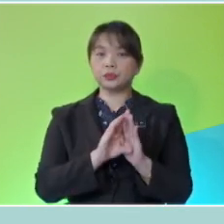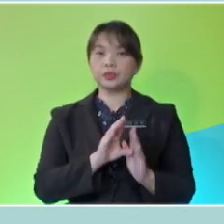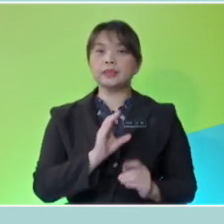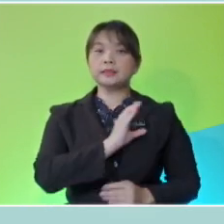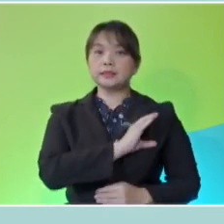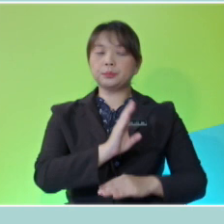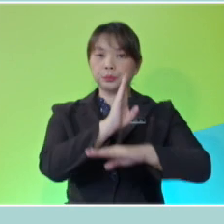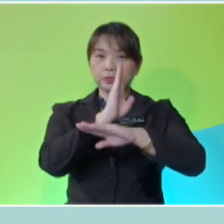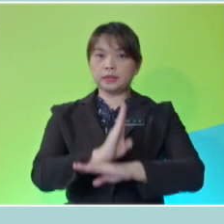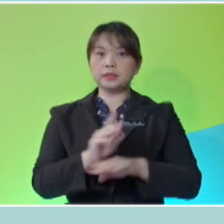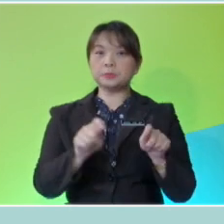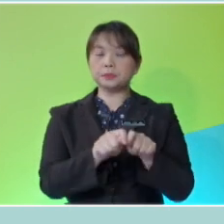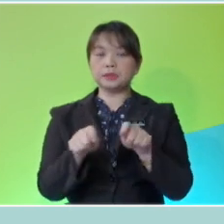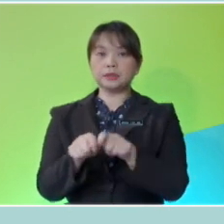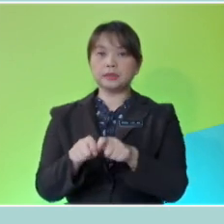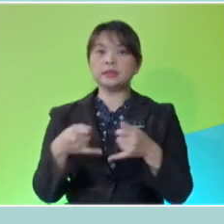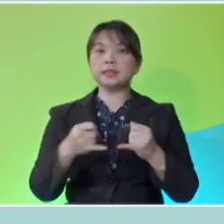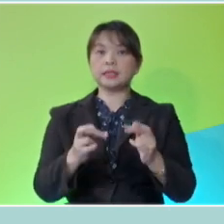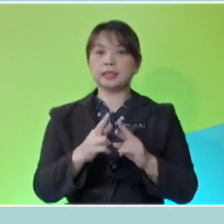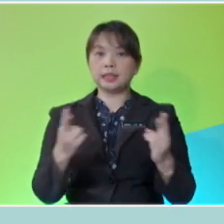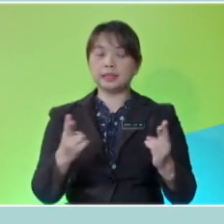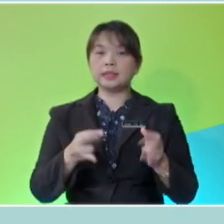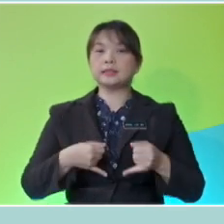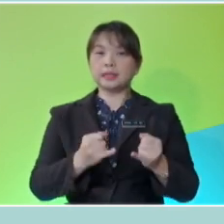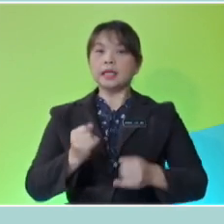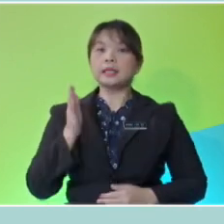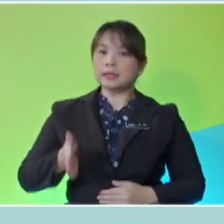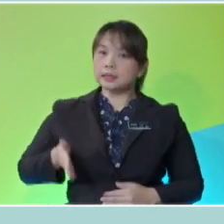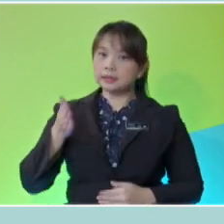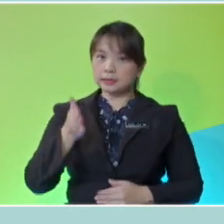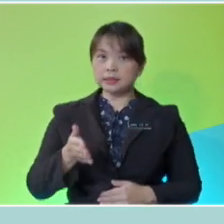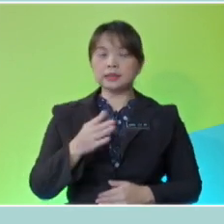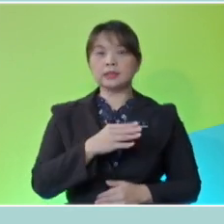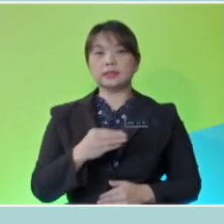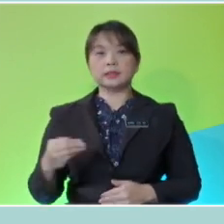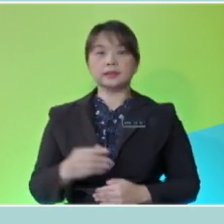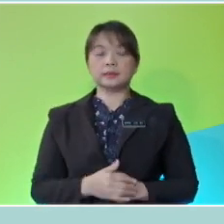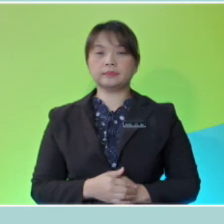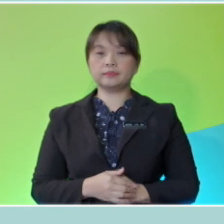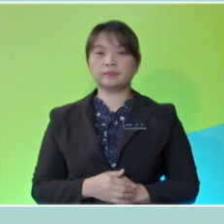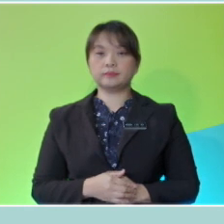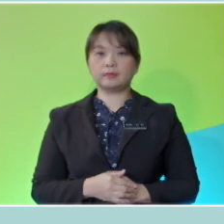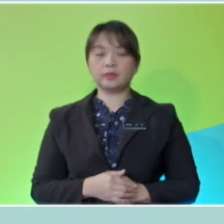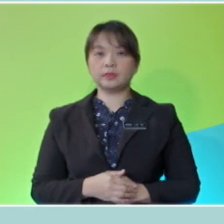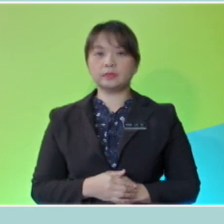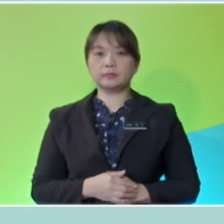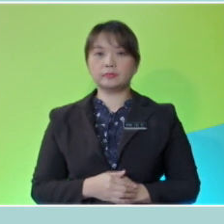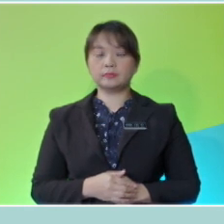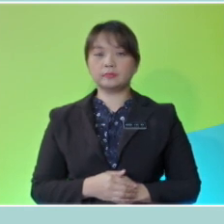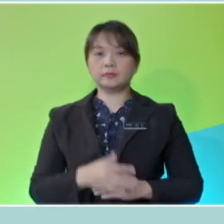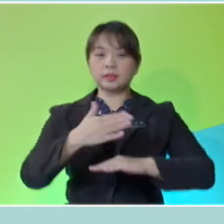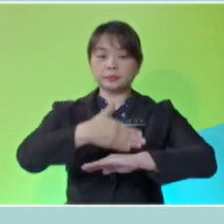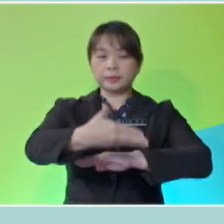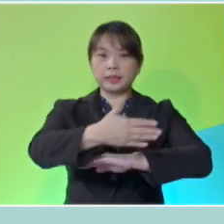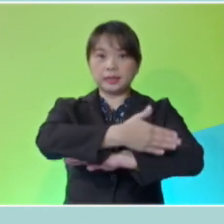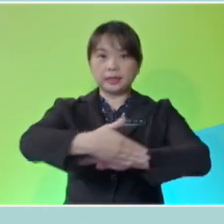Ya seperti jalan raya jalan kereta api dan juga sempadan sempadan kawasan ataupun sempadan Negeri sempat dan sepadan